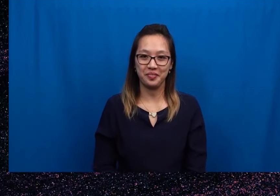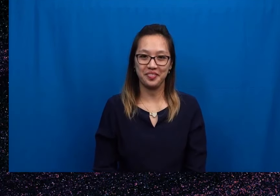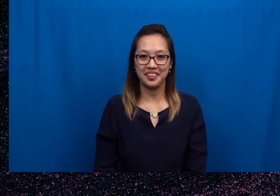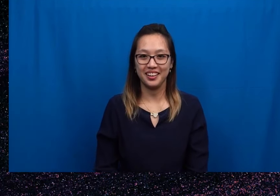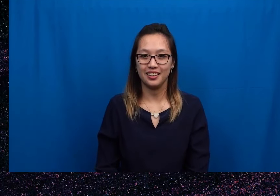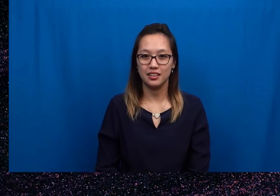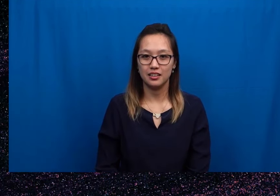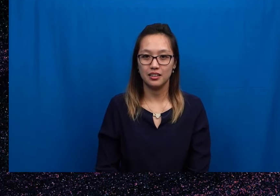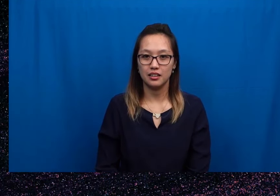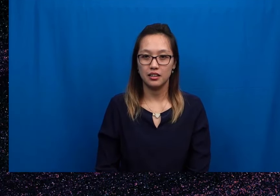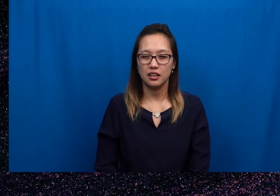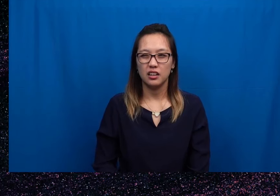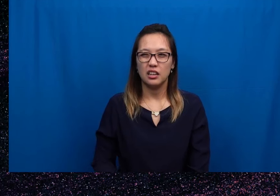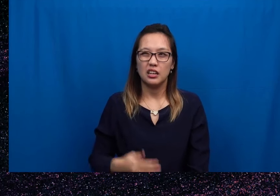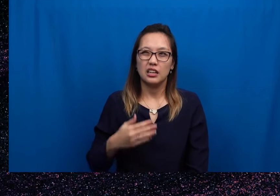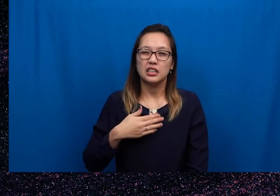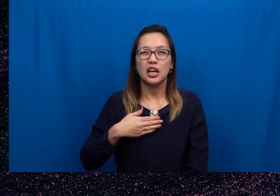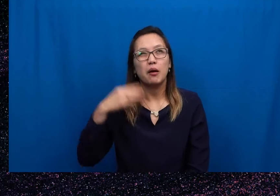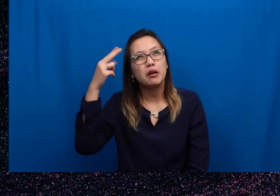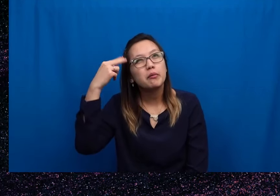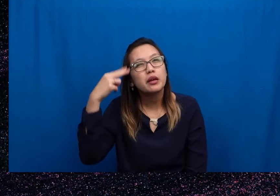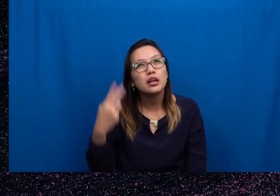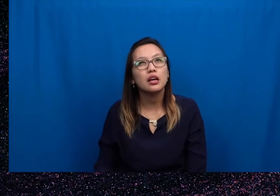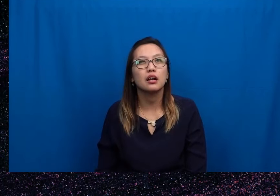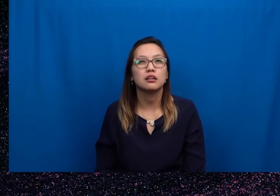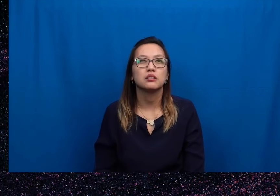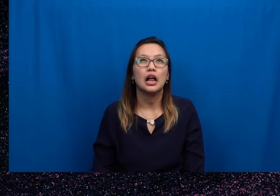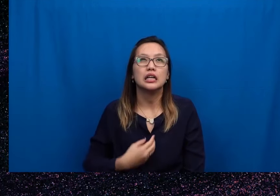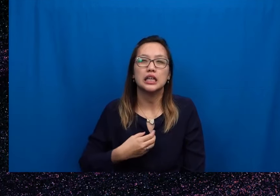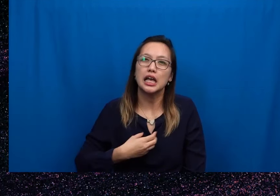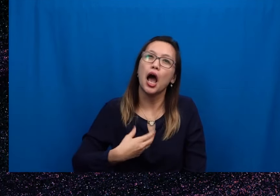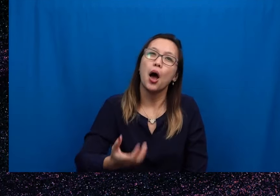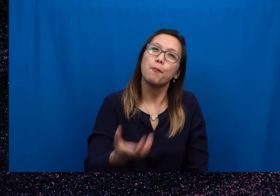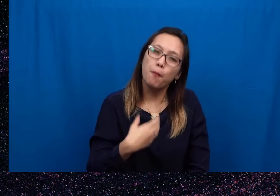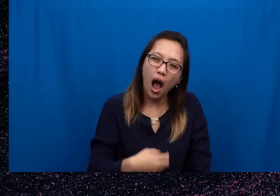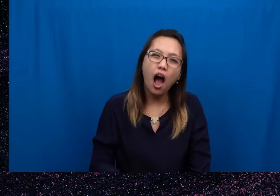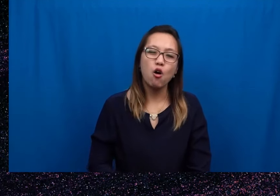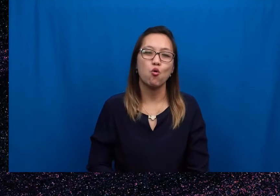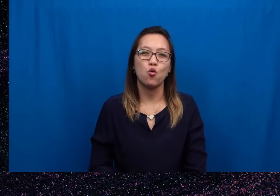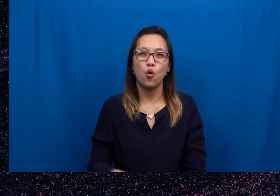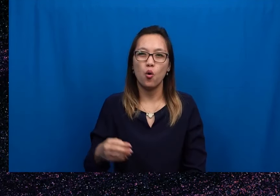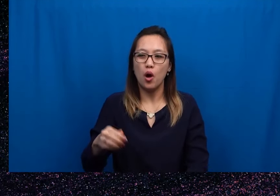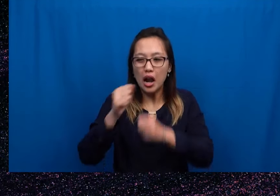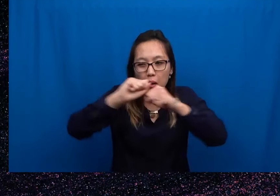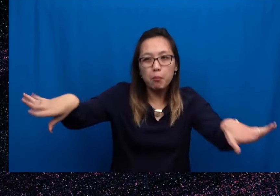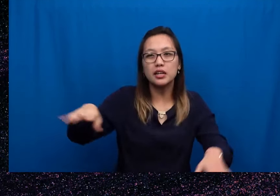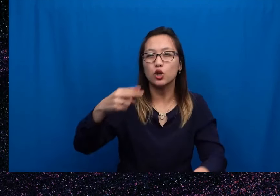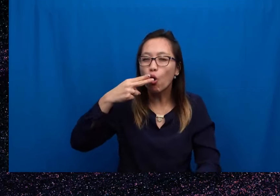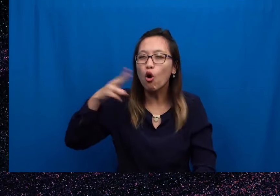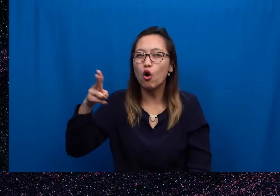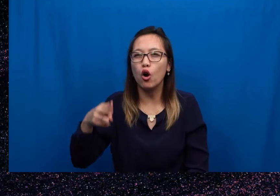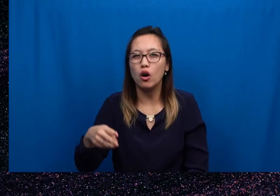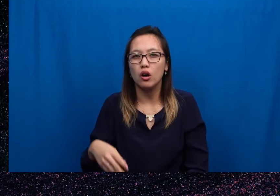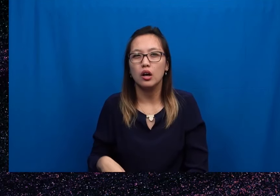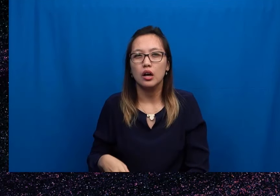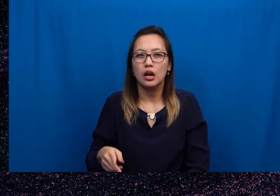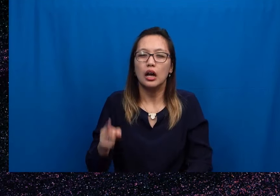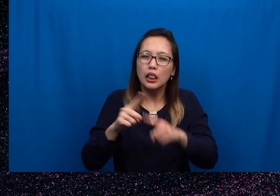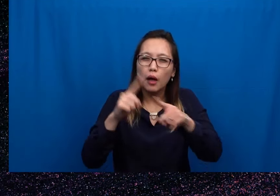sulit. Tetapi saya juga kepingin untuk memiliki satu kehidupan yang baru. Akhirnya saya berkata